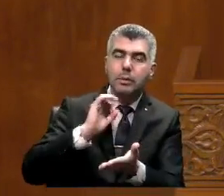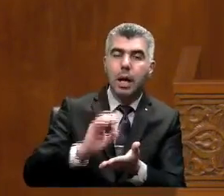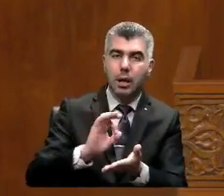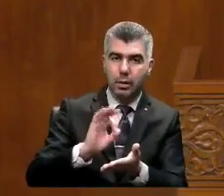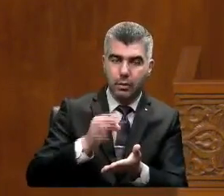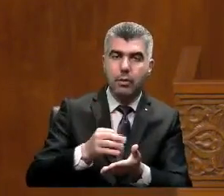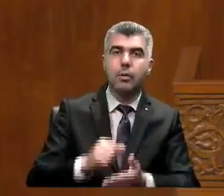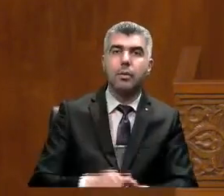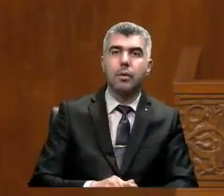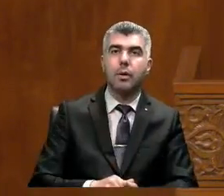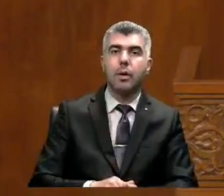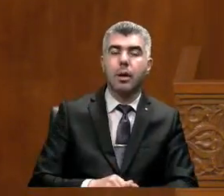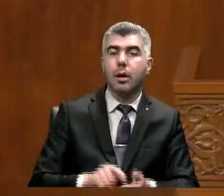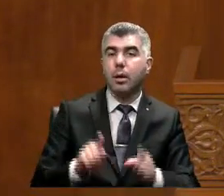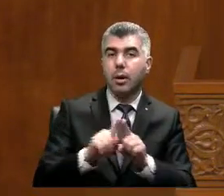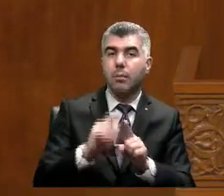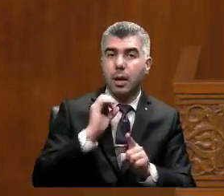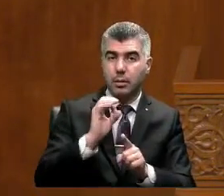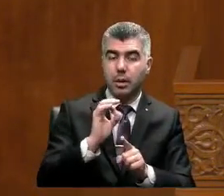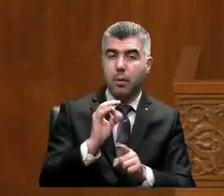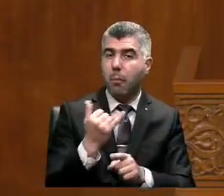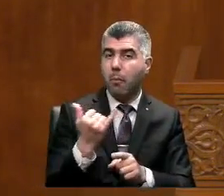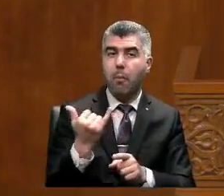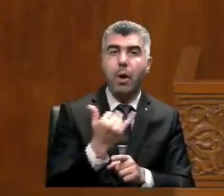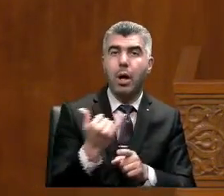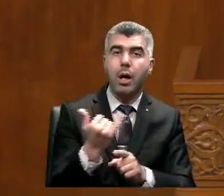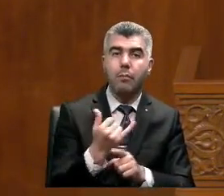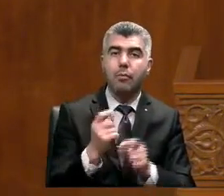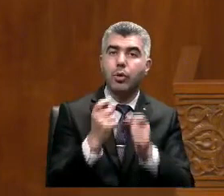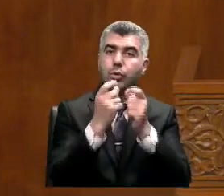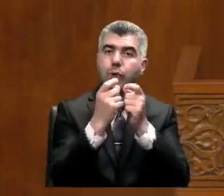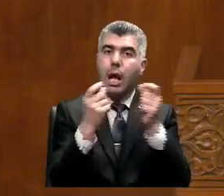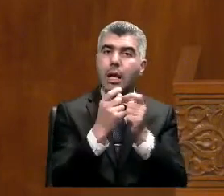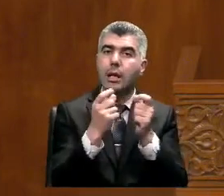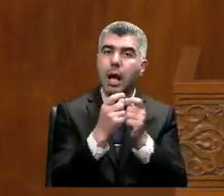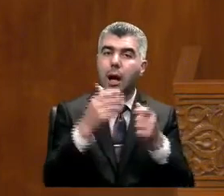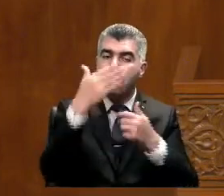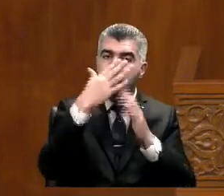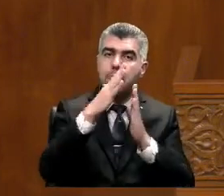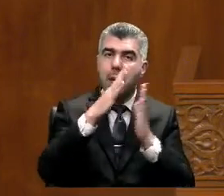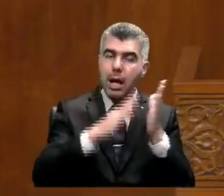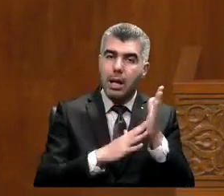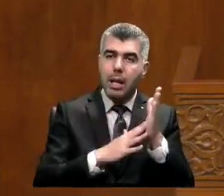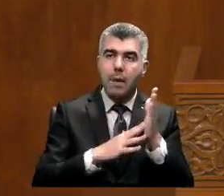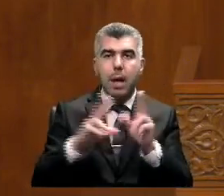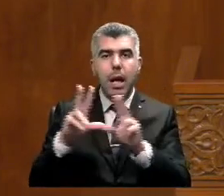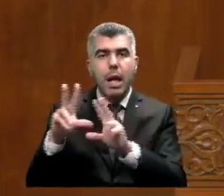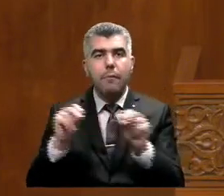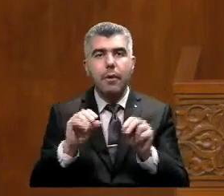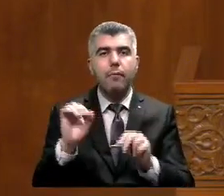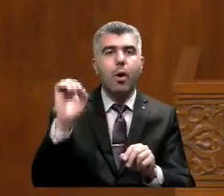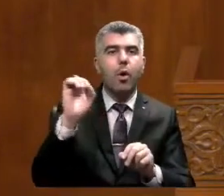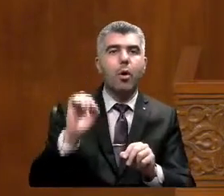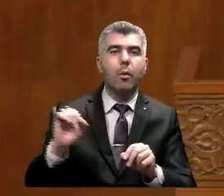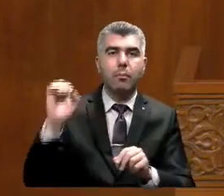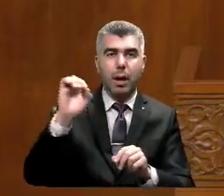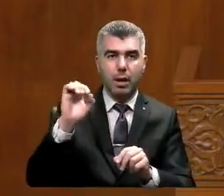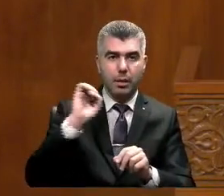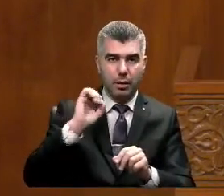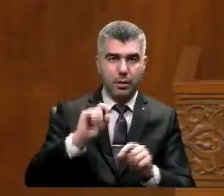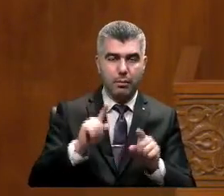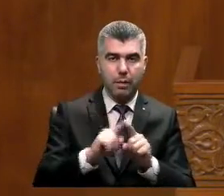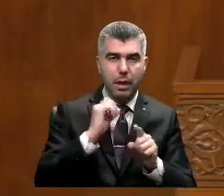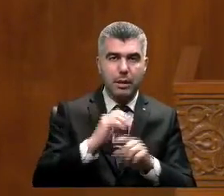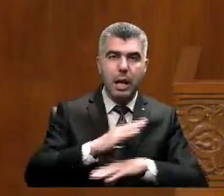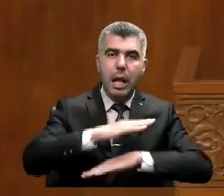بهدف الحفاظ على حضور متوازن للشركات المغربية أمام نظيراتها الأوروبية في احترام